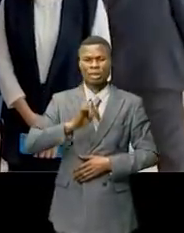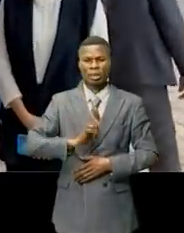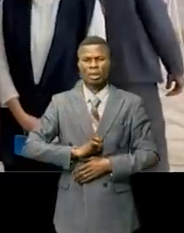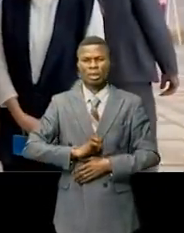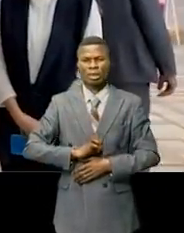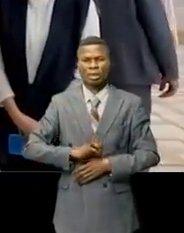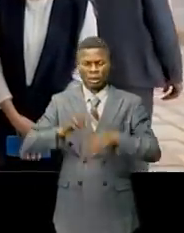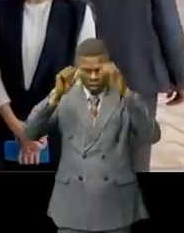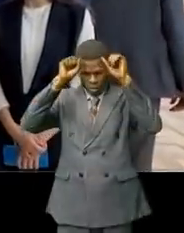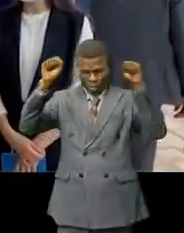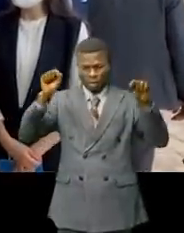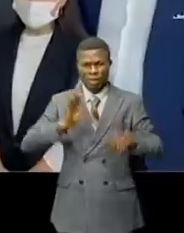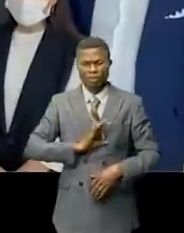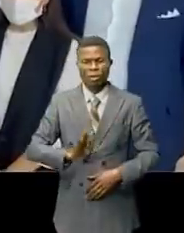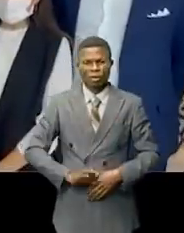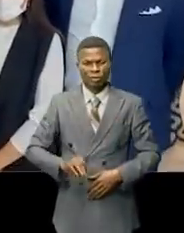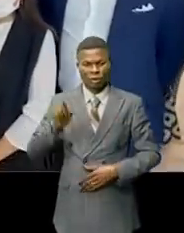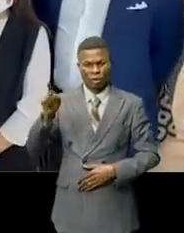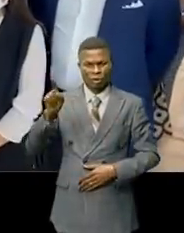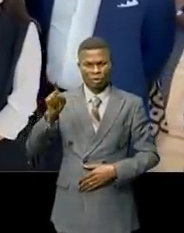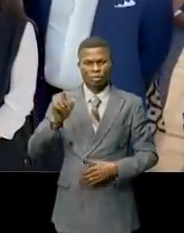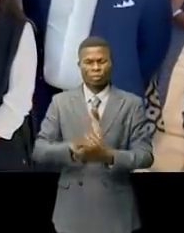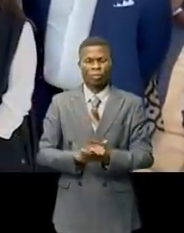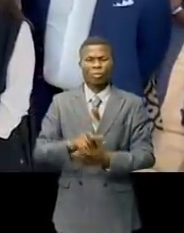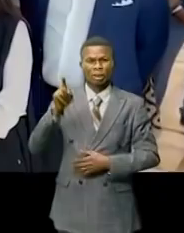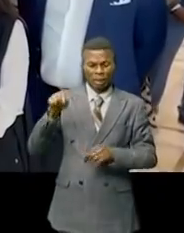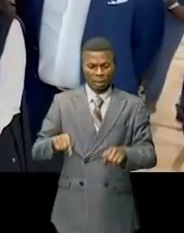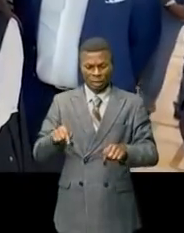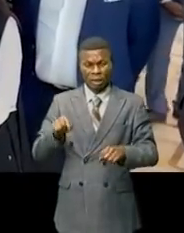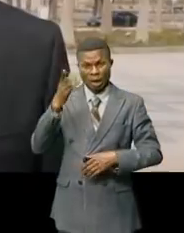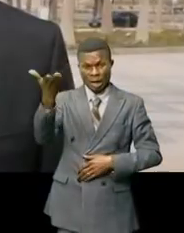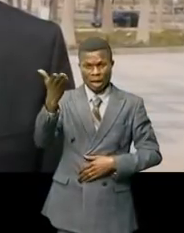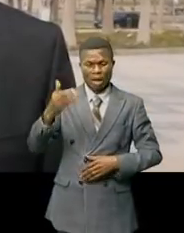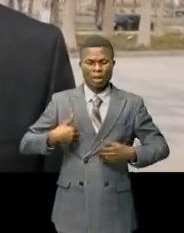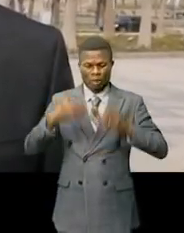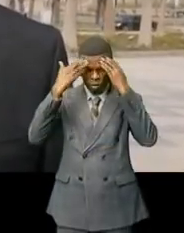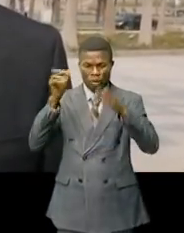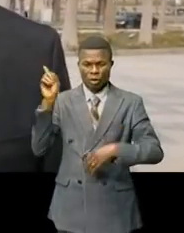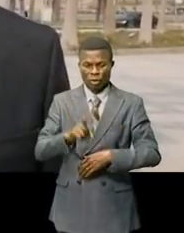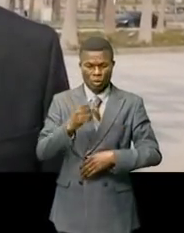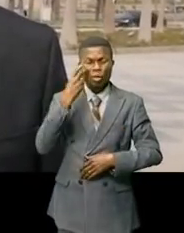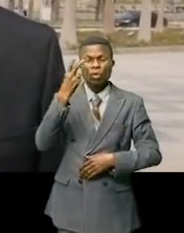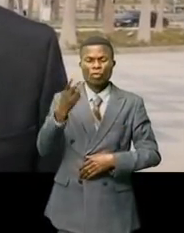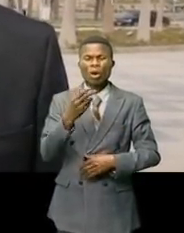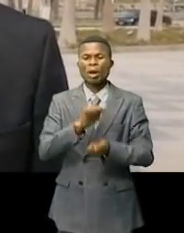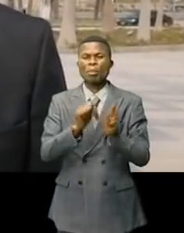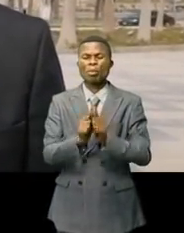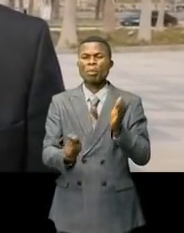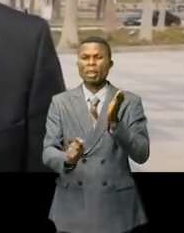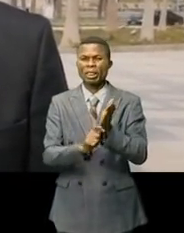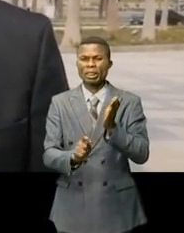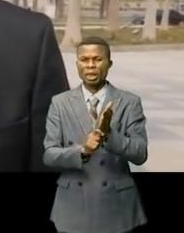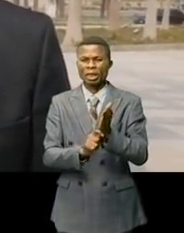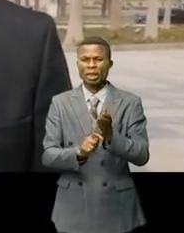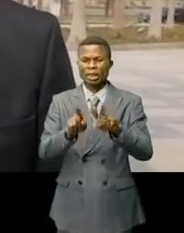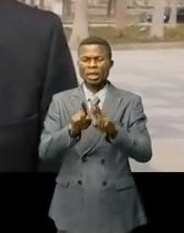le président felix battue ces crédits ici en egypte dont nous sommes donné voir tous les aspects techniques ainsi que des aspects